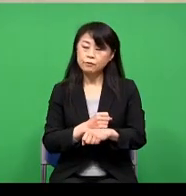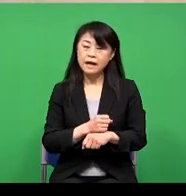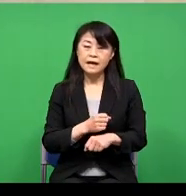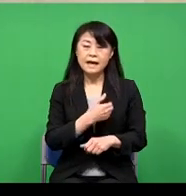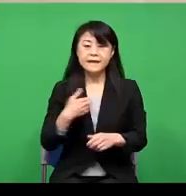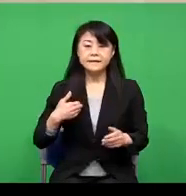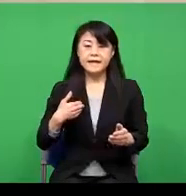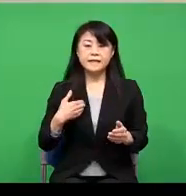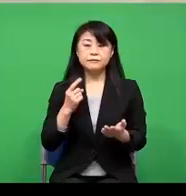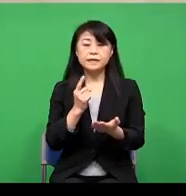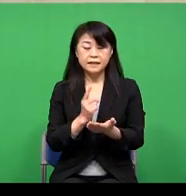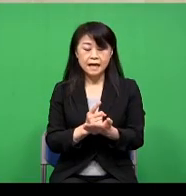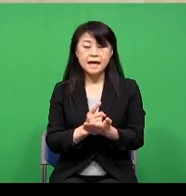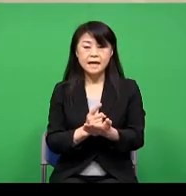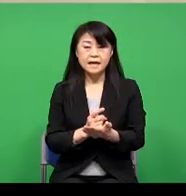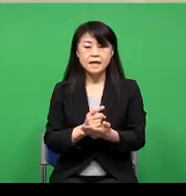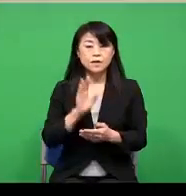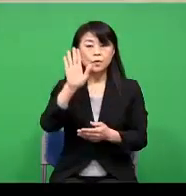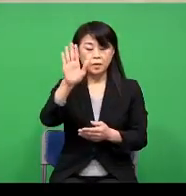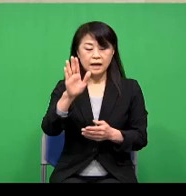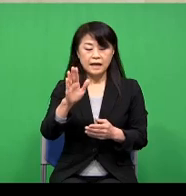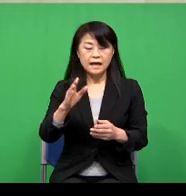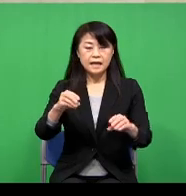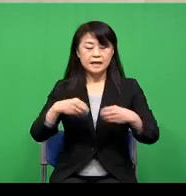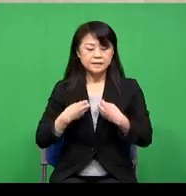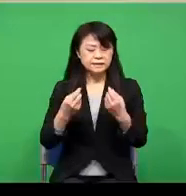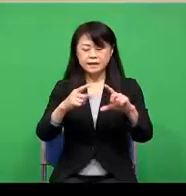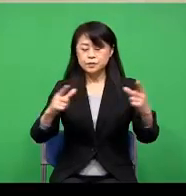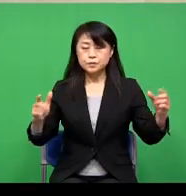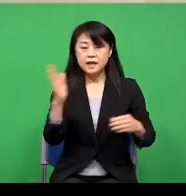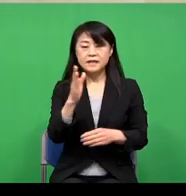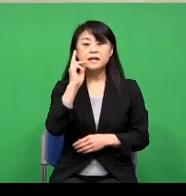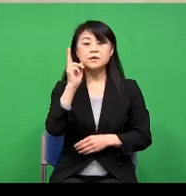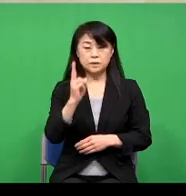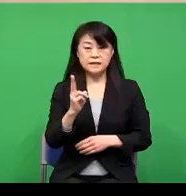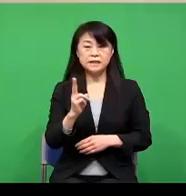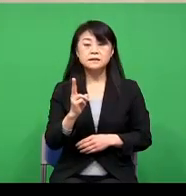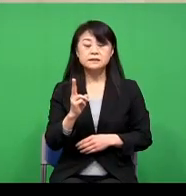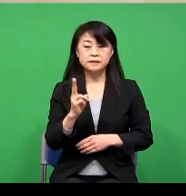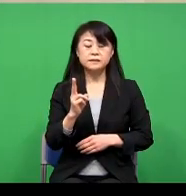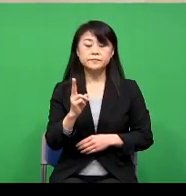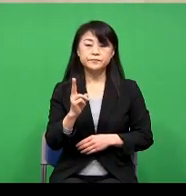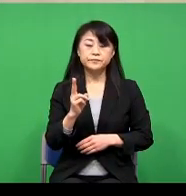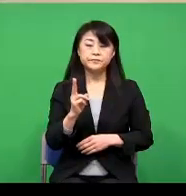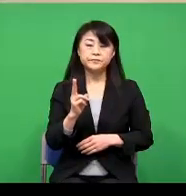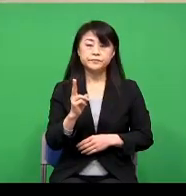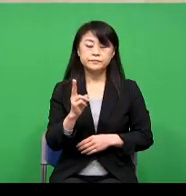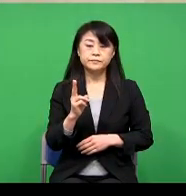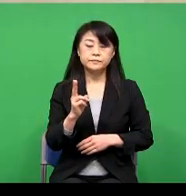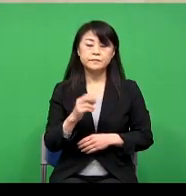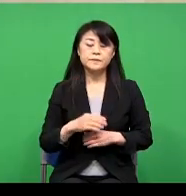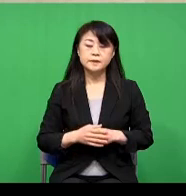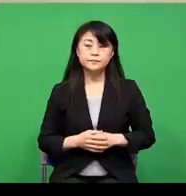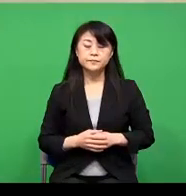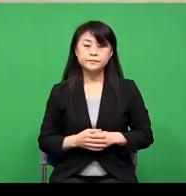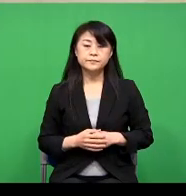ん、県民の皆さん、また我々行政もですね、まあ、一体となって高い緊張感を持ってやっている、また医療